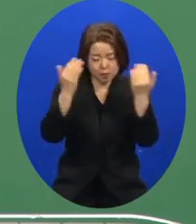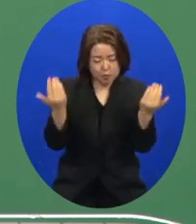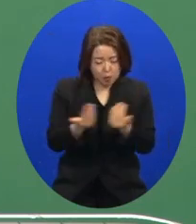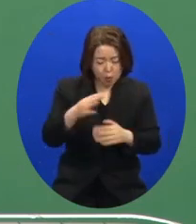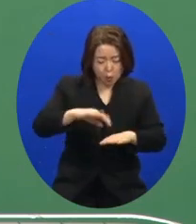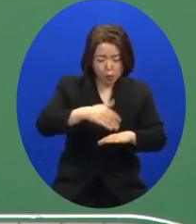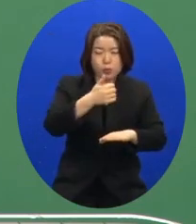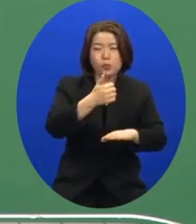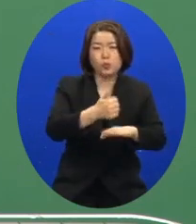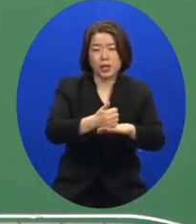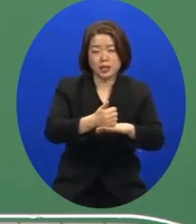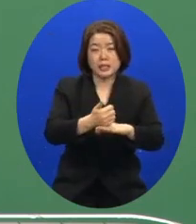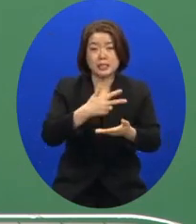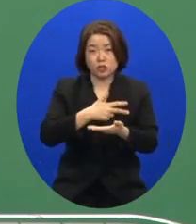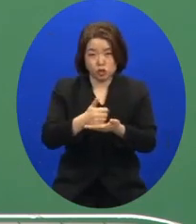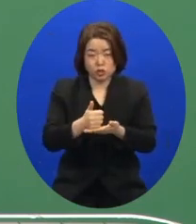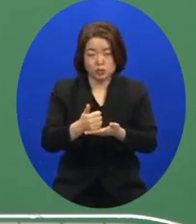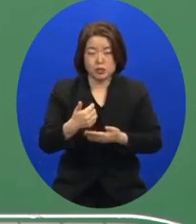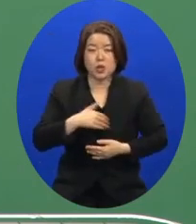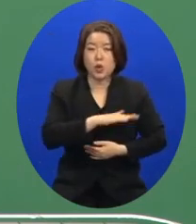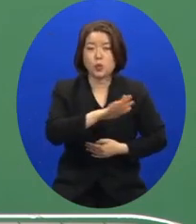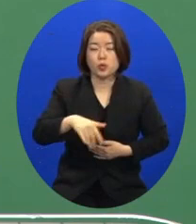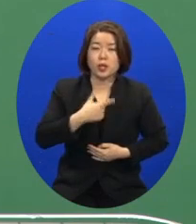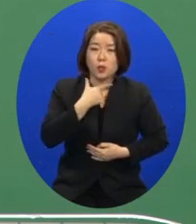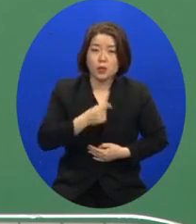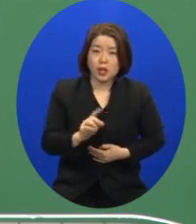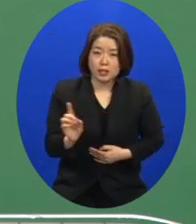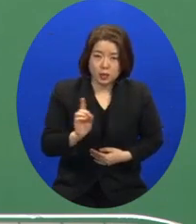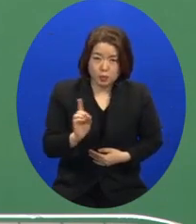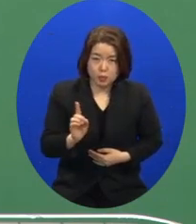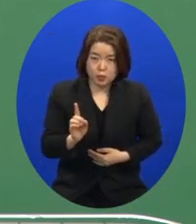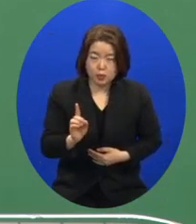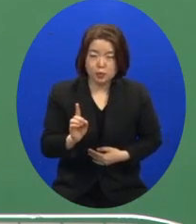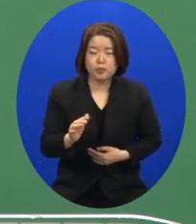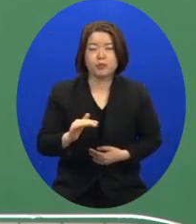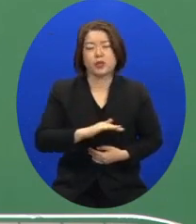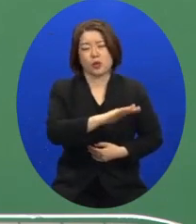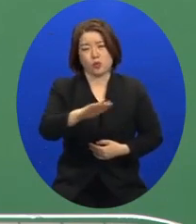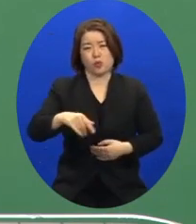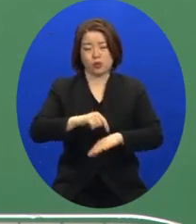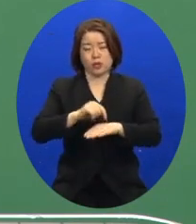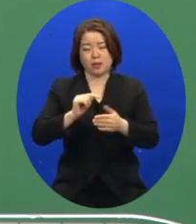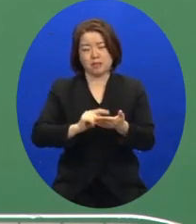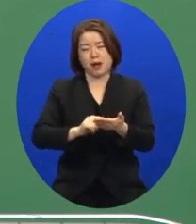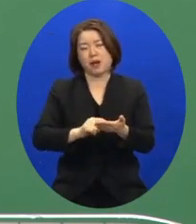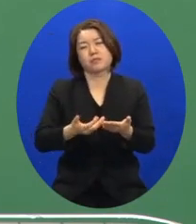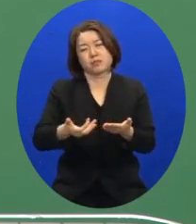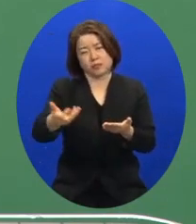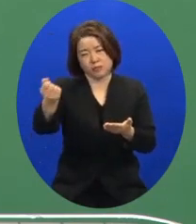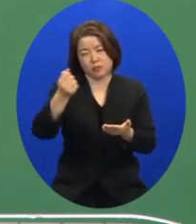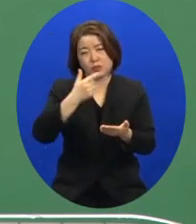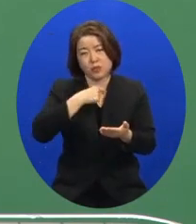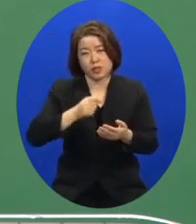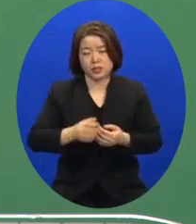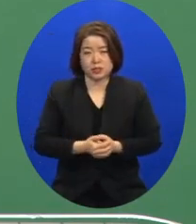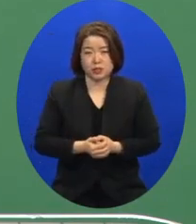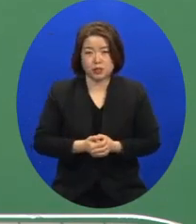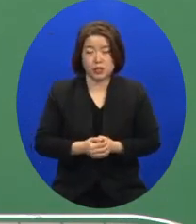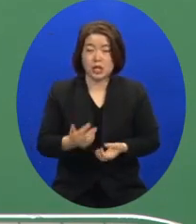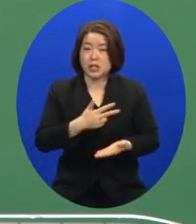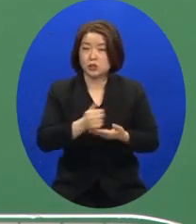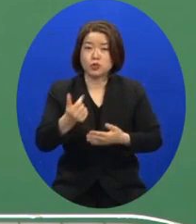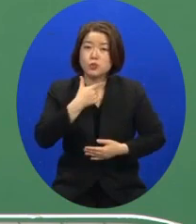주님이 우리에게 원하시는 것은 우리의 마음을 달라는 거예요.